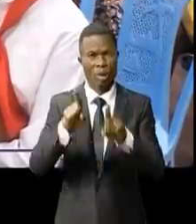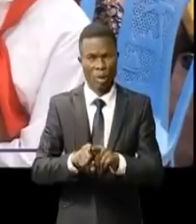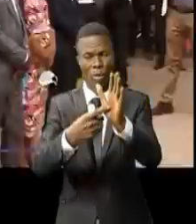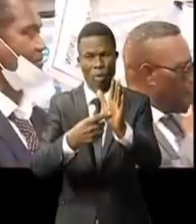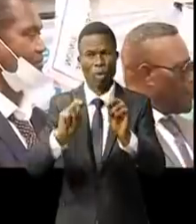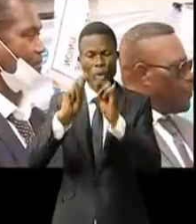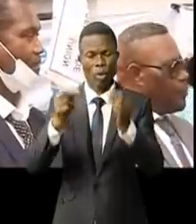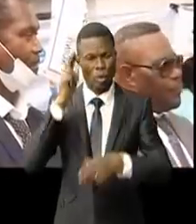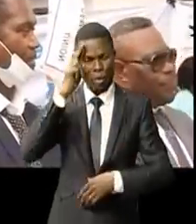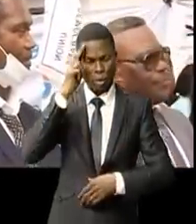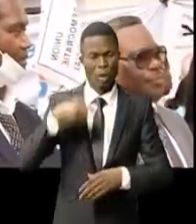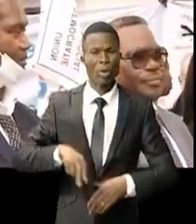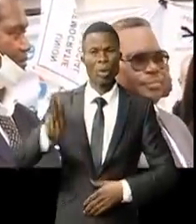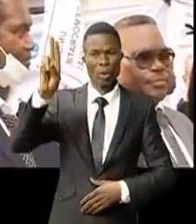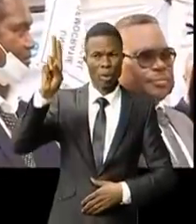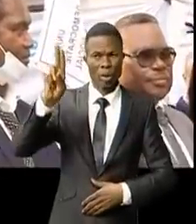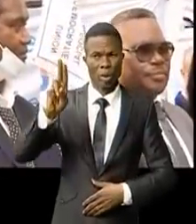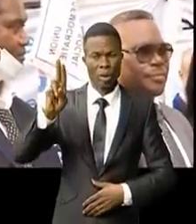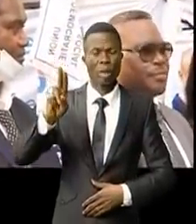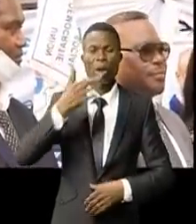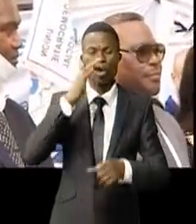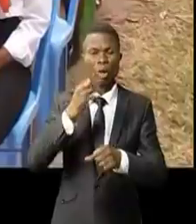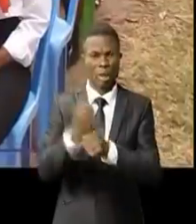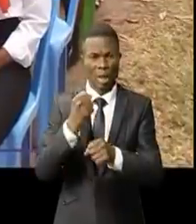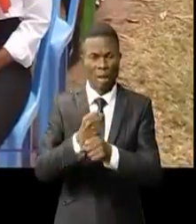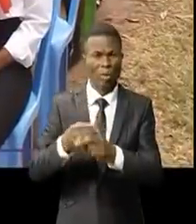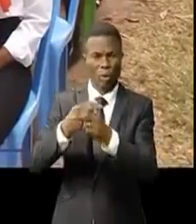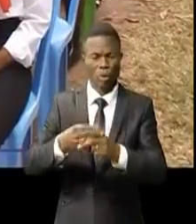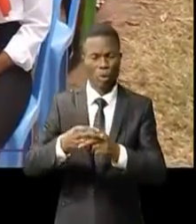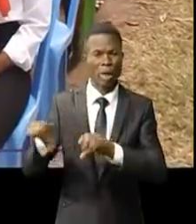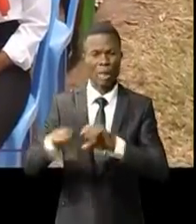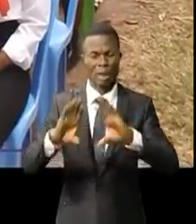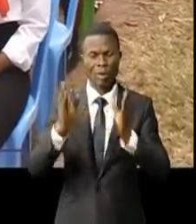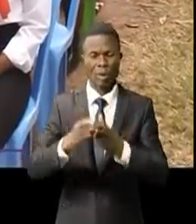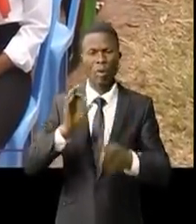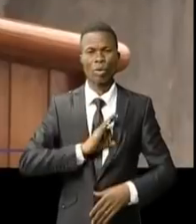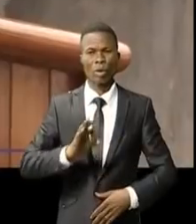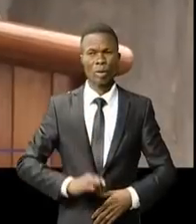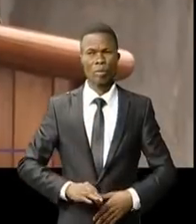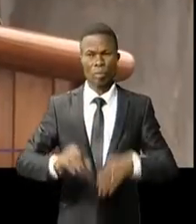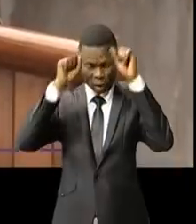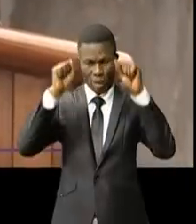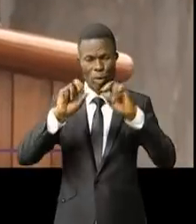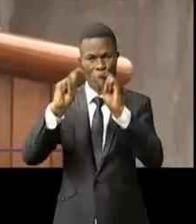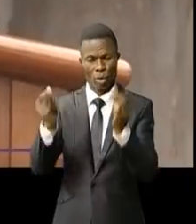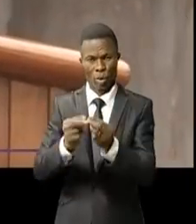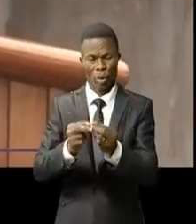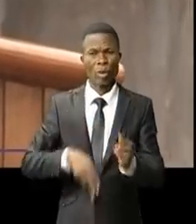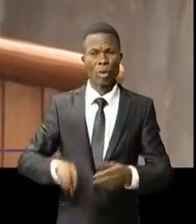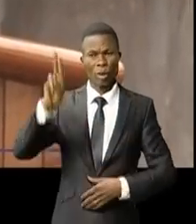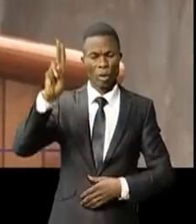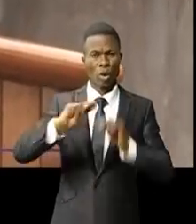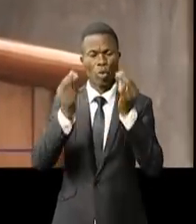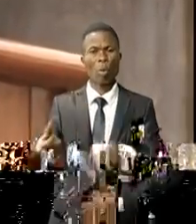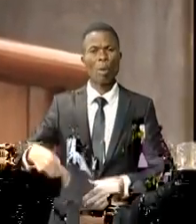des réflexions de l'UDPS devant assurer les suivis des acquis du chef de l'État. Le président sectionnaire de l'UDPS section